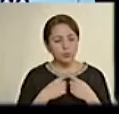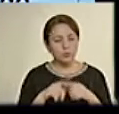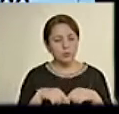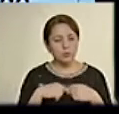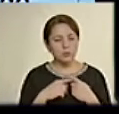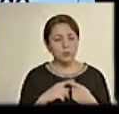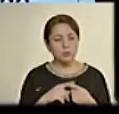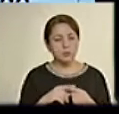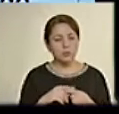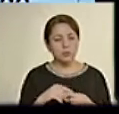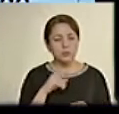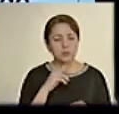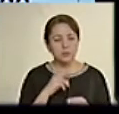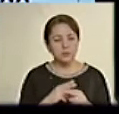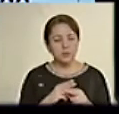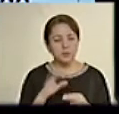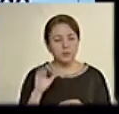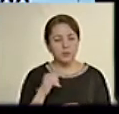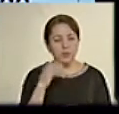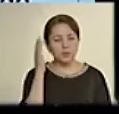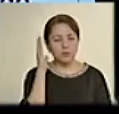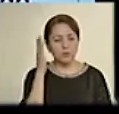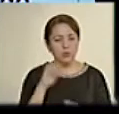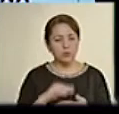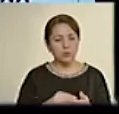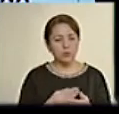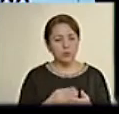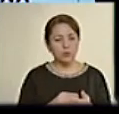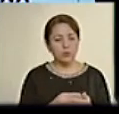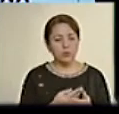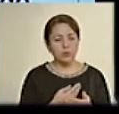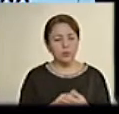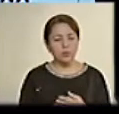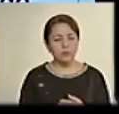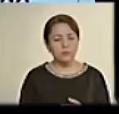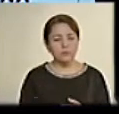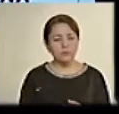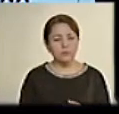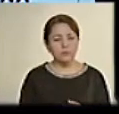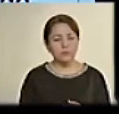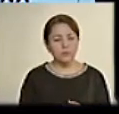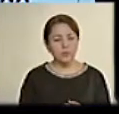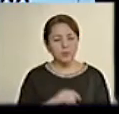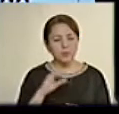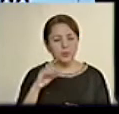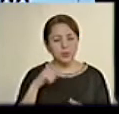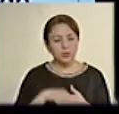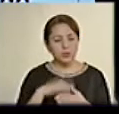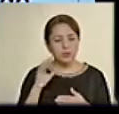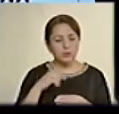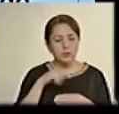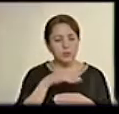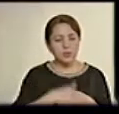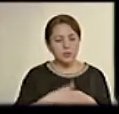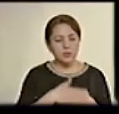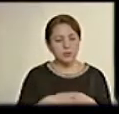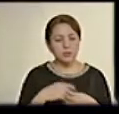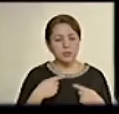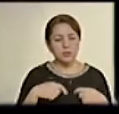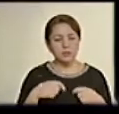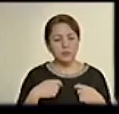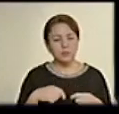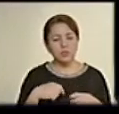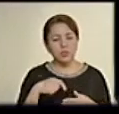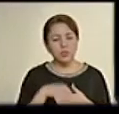To'qimachilik, temirchilik hamda yog'och uymakorligi. Ichki va tashqi savdoda. Ichki savdo